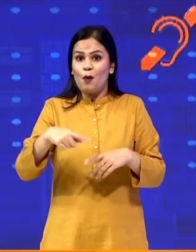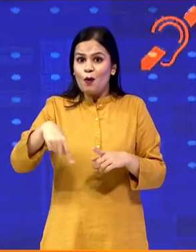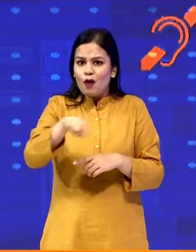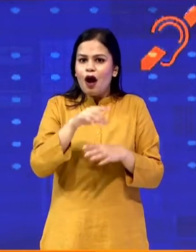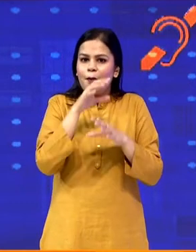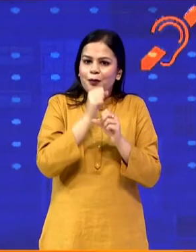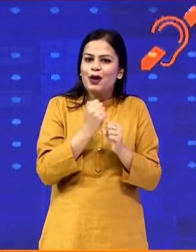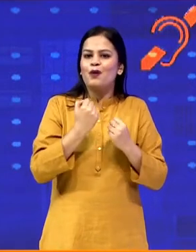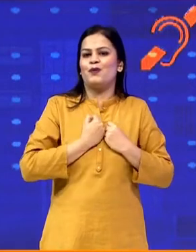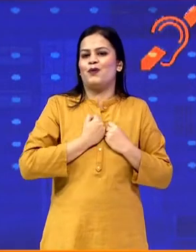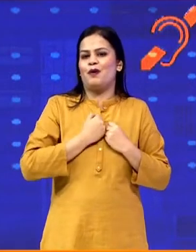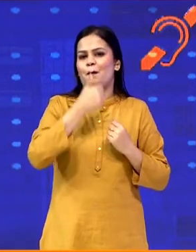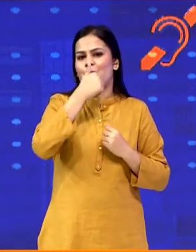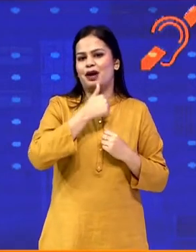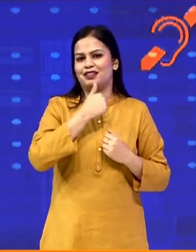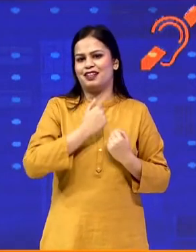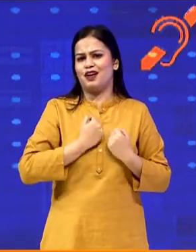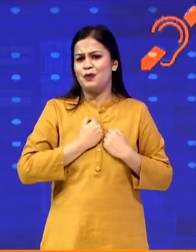है